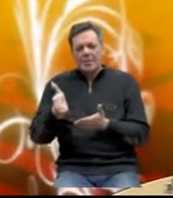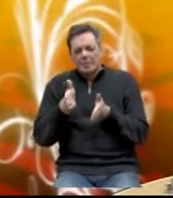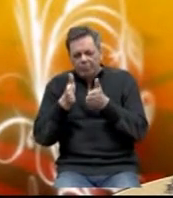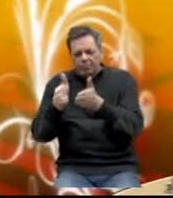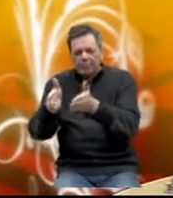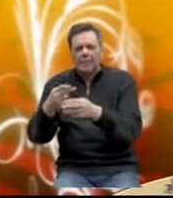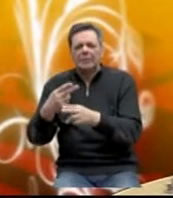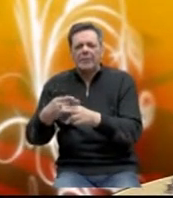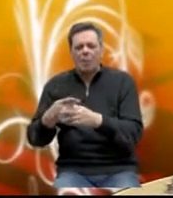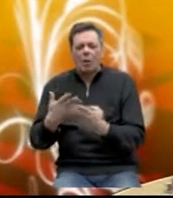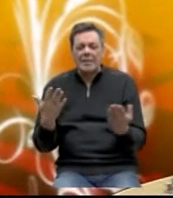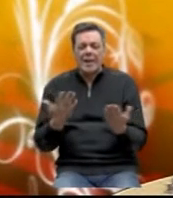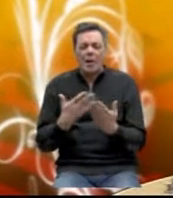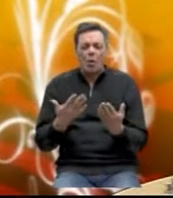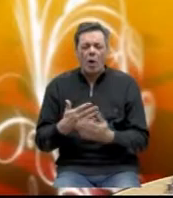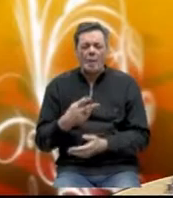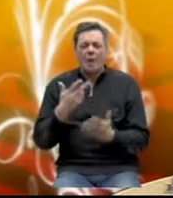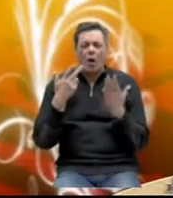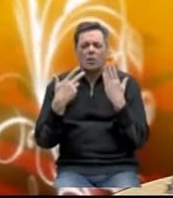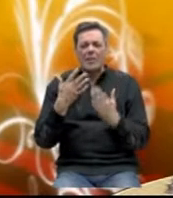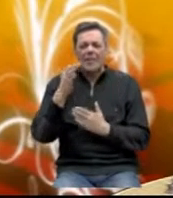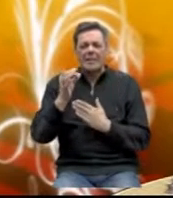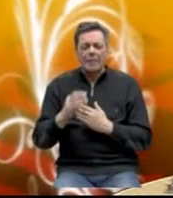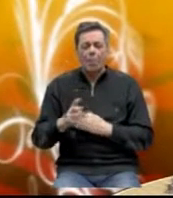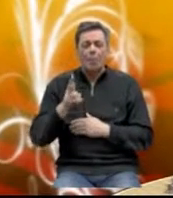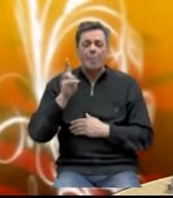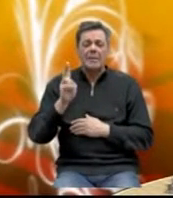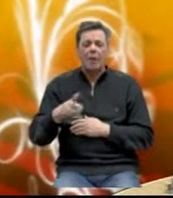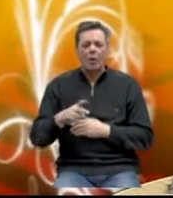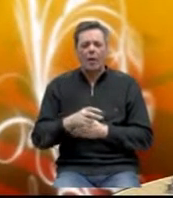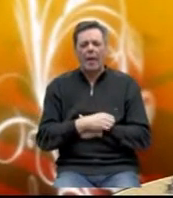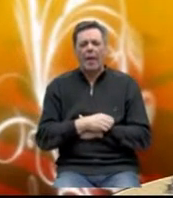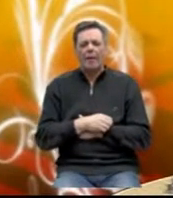bolesti koje se 80% bi mogle samo